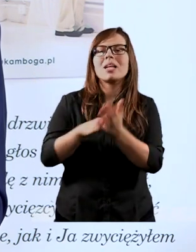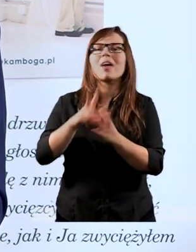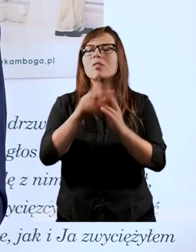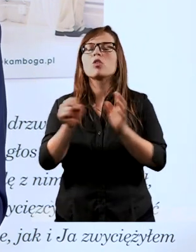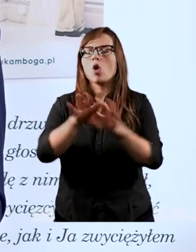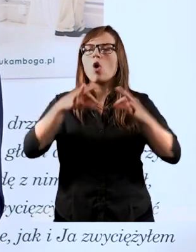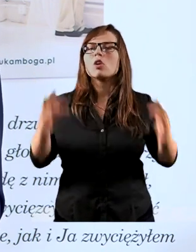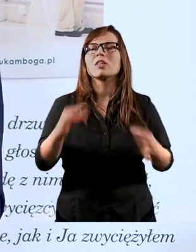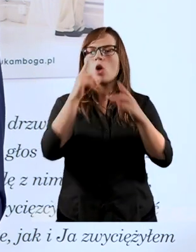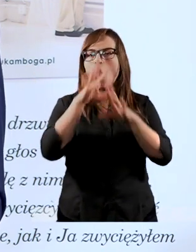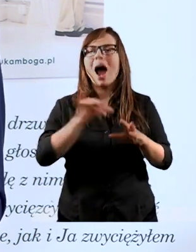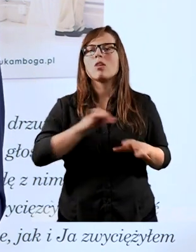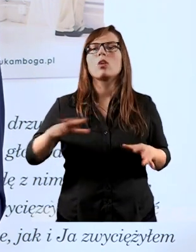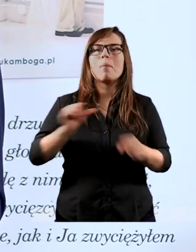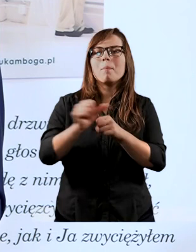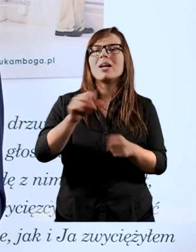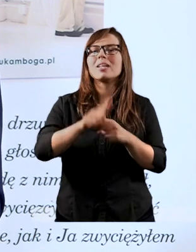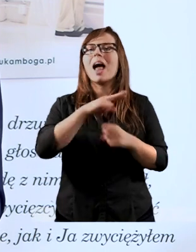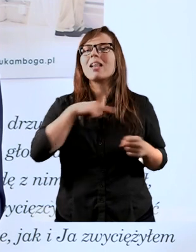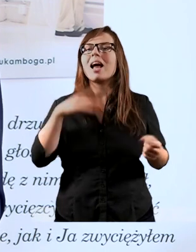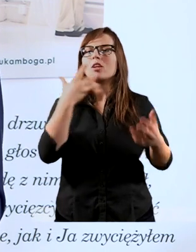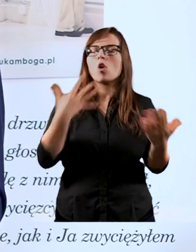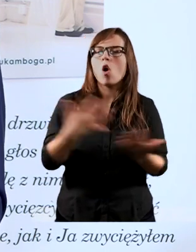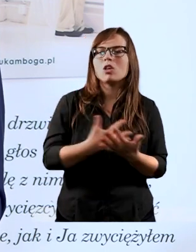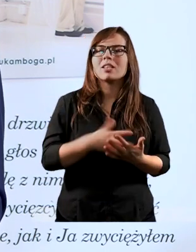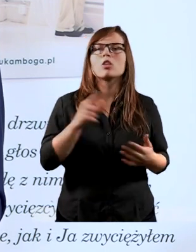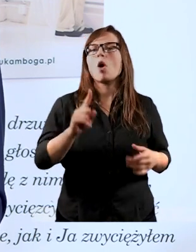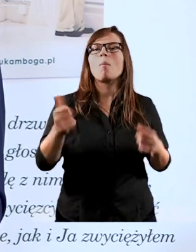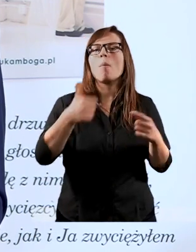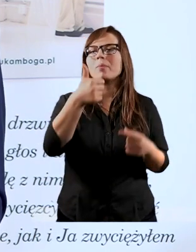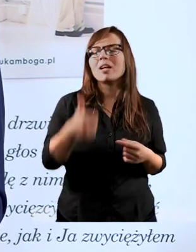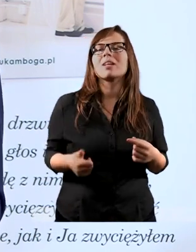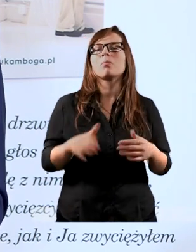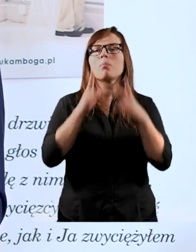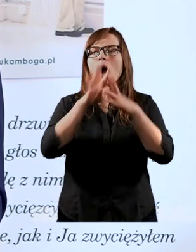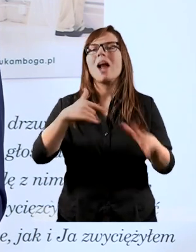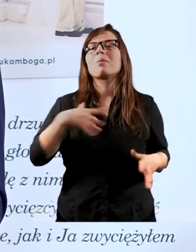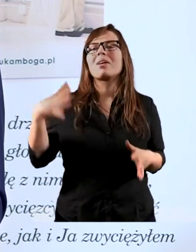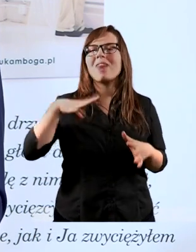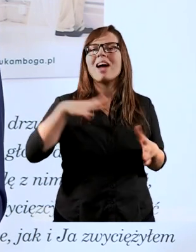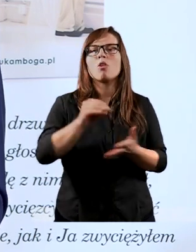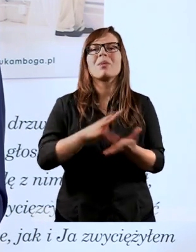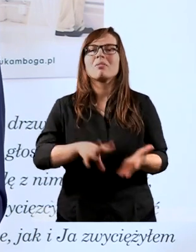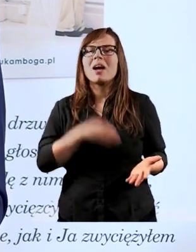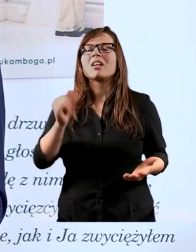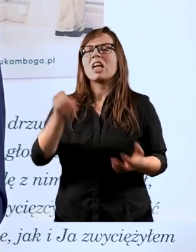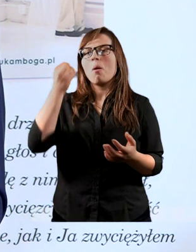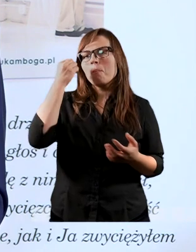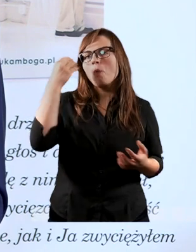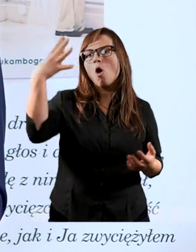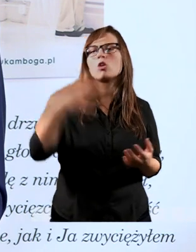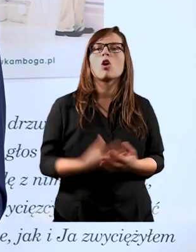do dzisiaj okazują się być dla nas korzystne, więc to po pierwsze pokazuje mi wartość Pisma Świętego,